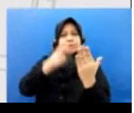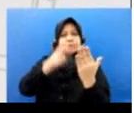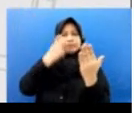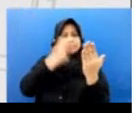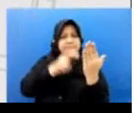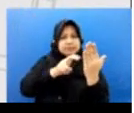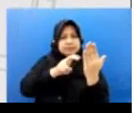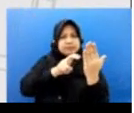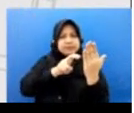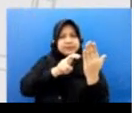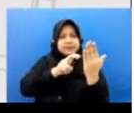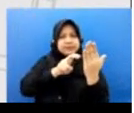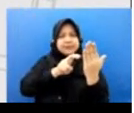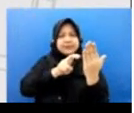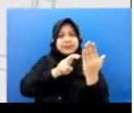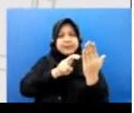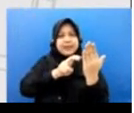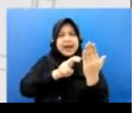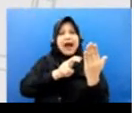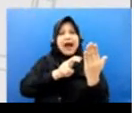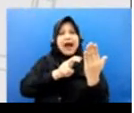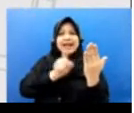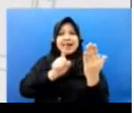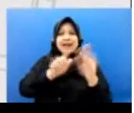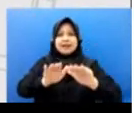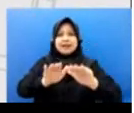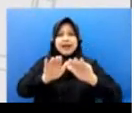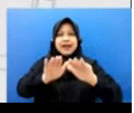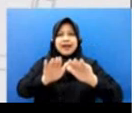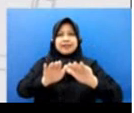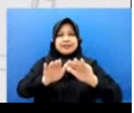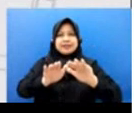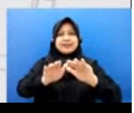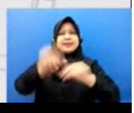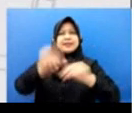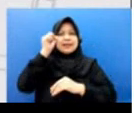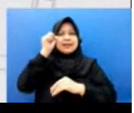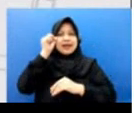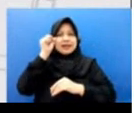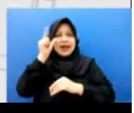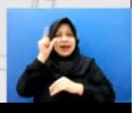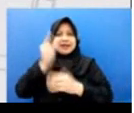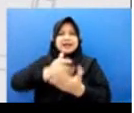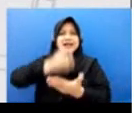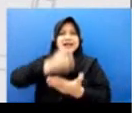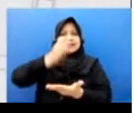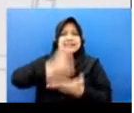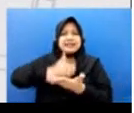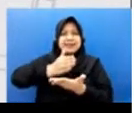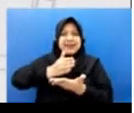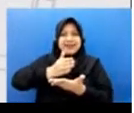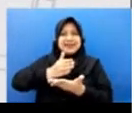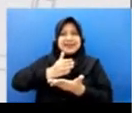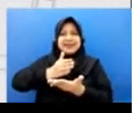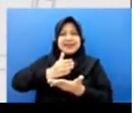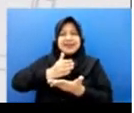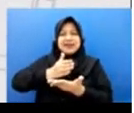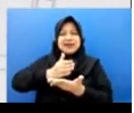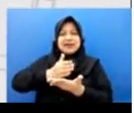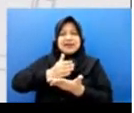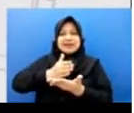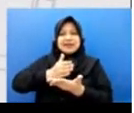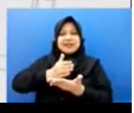Kemudian dengan hati-hati, dengan sadar, dengan disiplin, dia mengolah secara